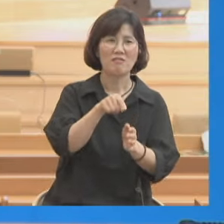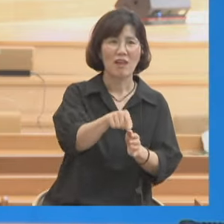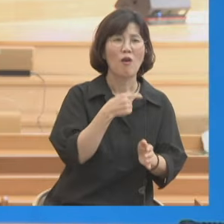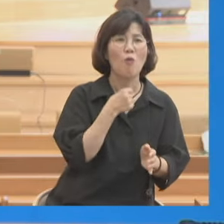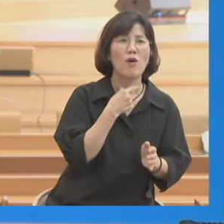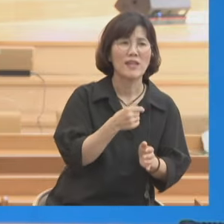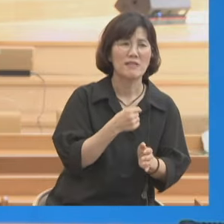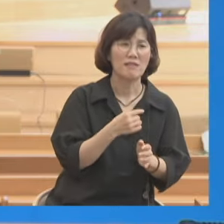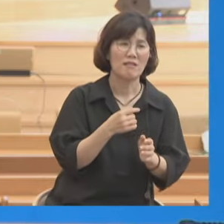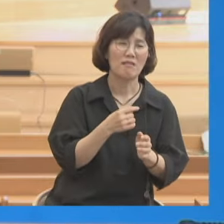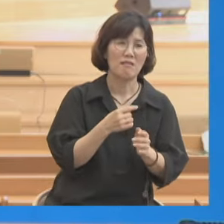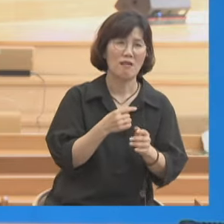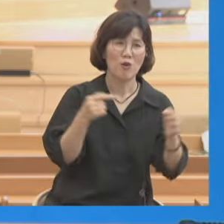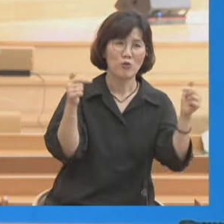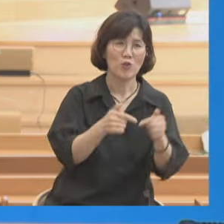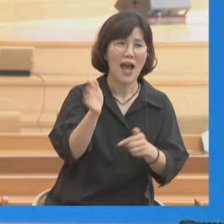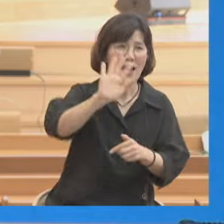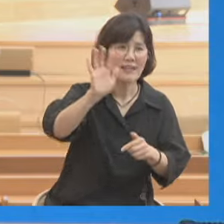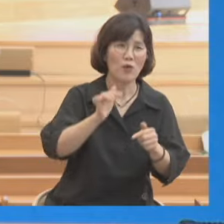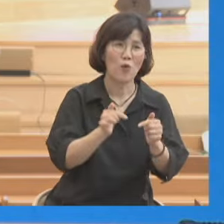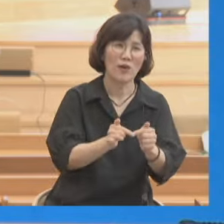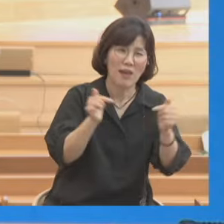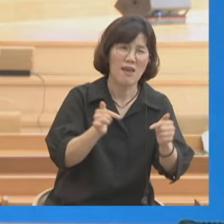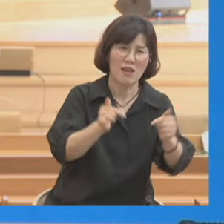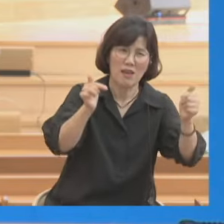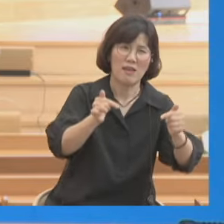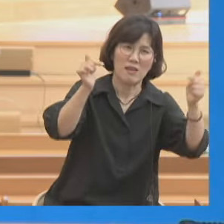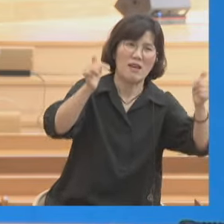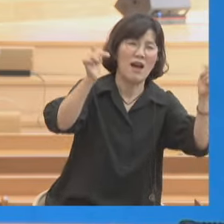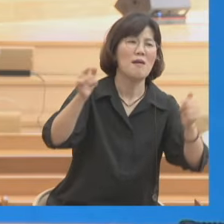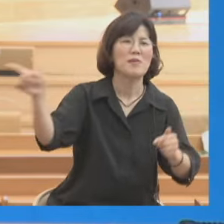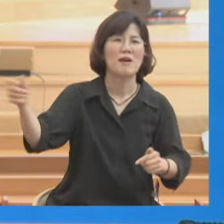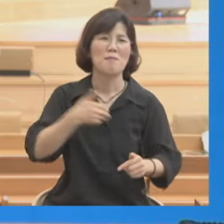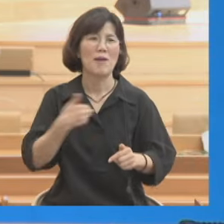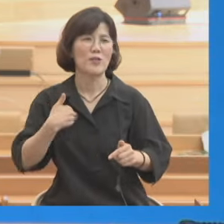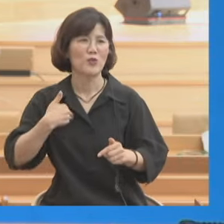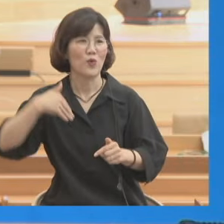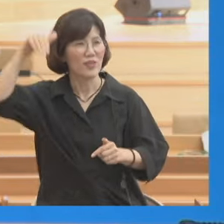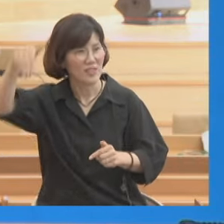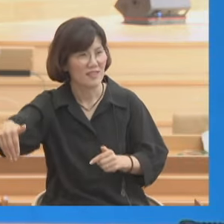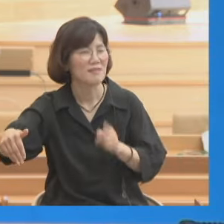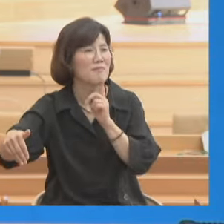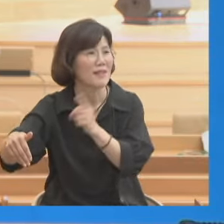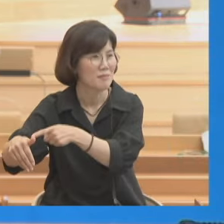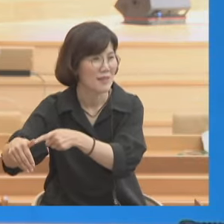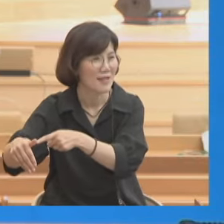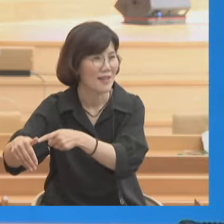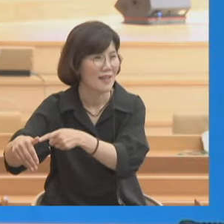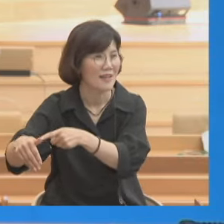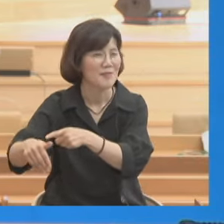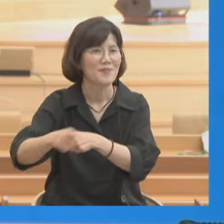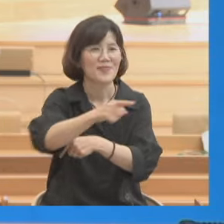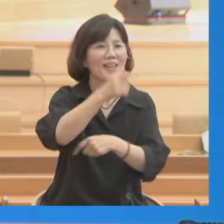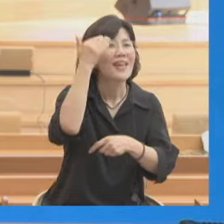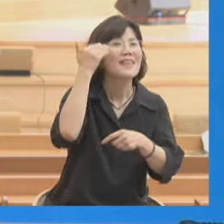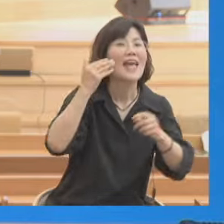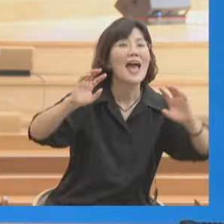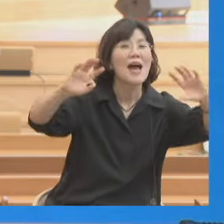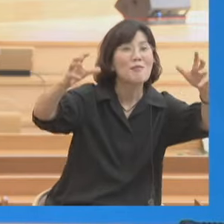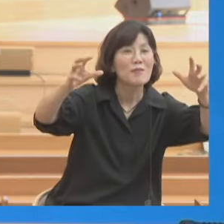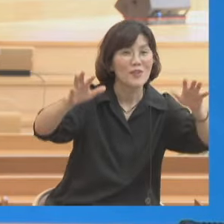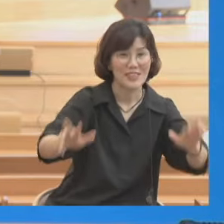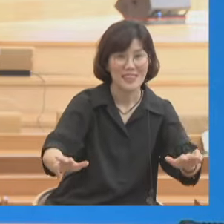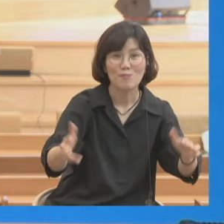어떻게 될까요? 당연히 만족도가 떨어지죠. 예를 들어 여러분 우리 대한민국에 요즘 이제 뭐 휴가